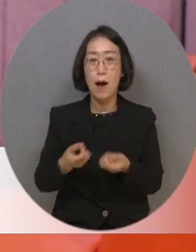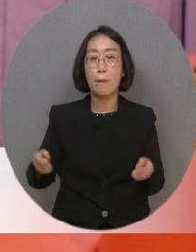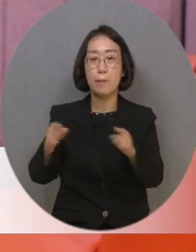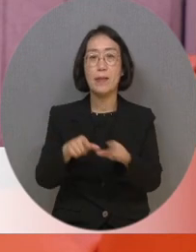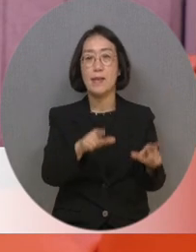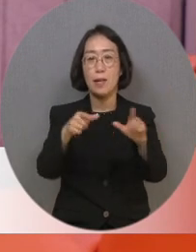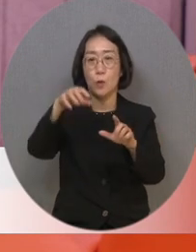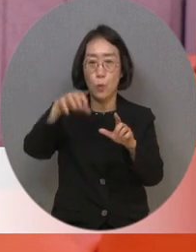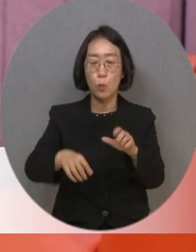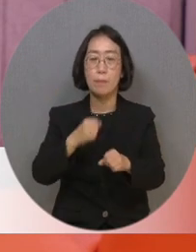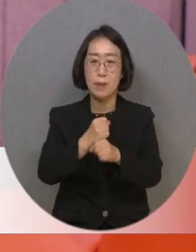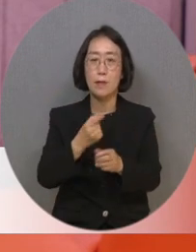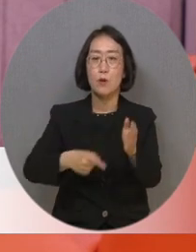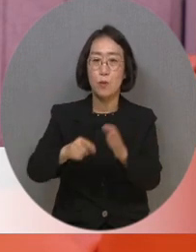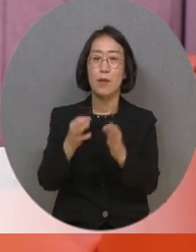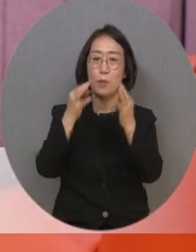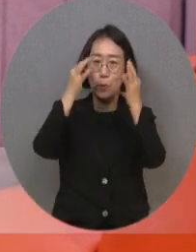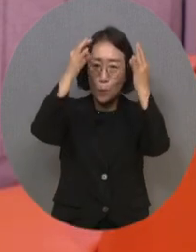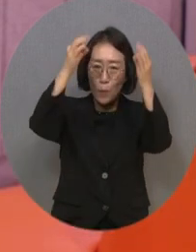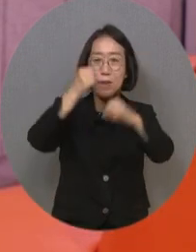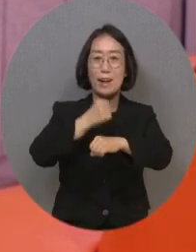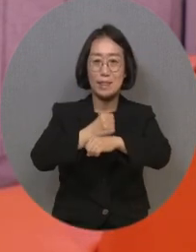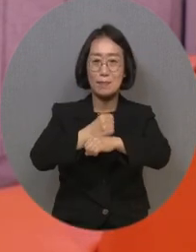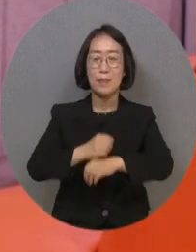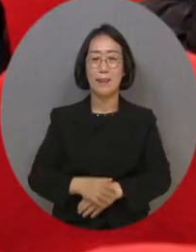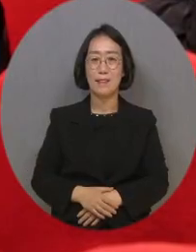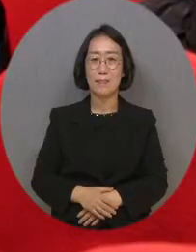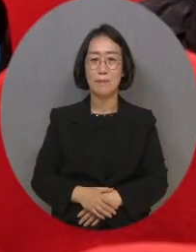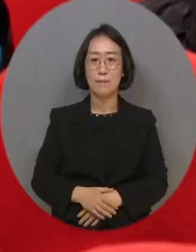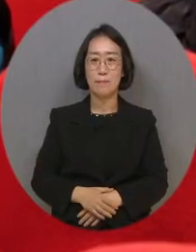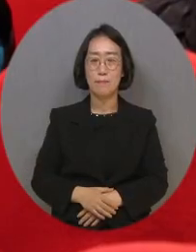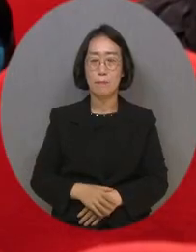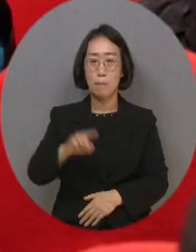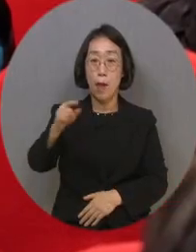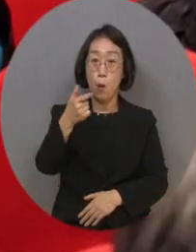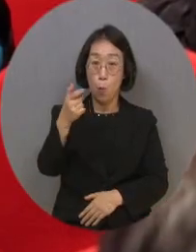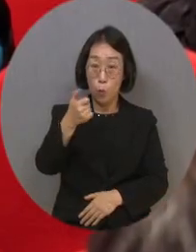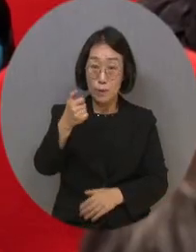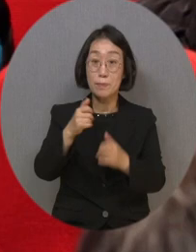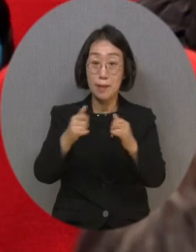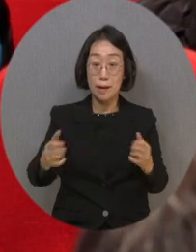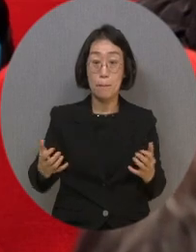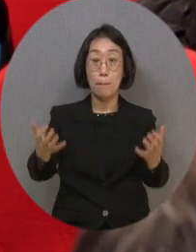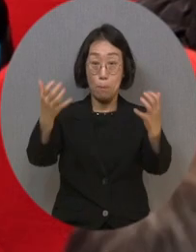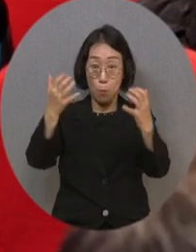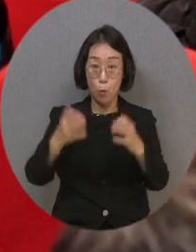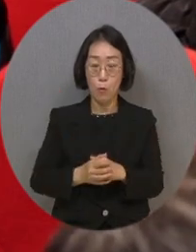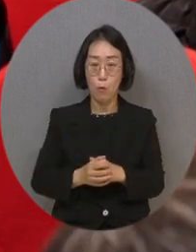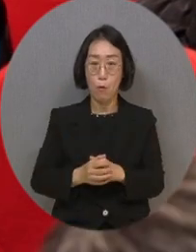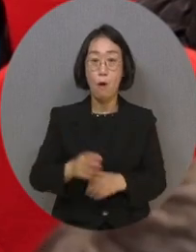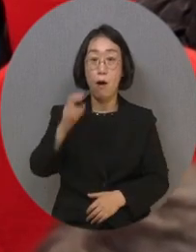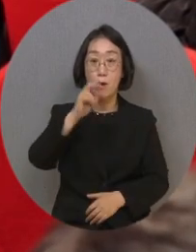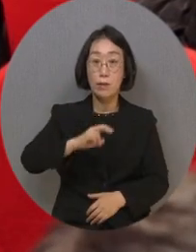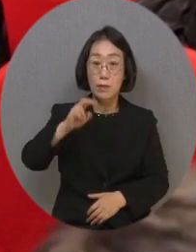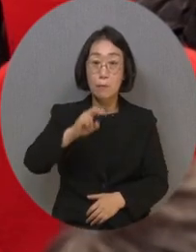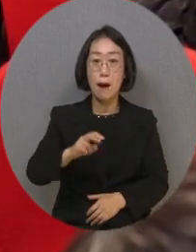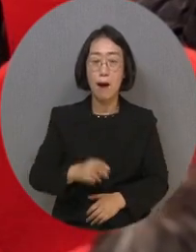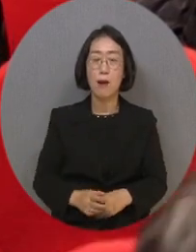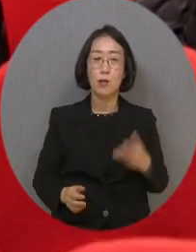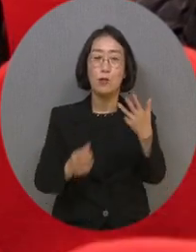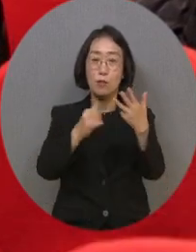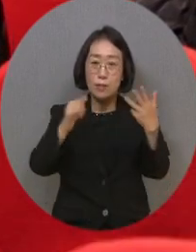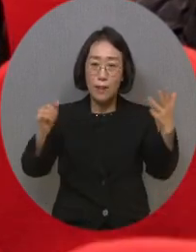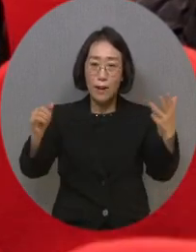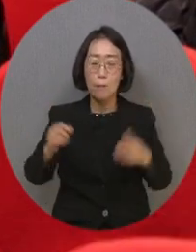있는 도시를 만들도록 노력하겠습니다. 150여 명의 시민들은 미라클 보이스 앙상블 8명의 단원이